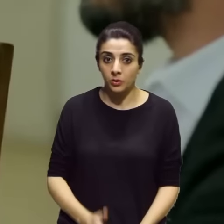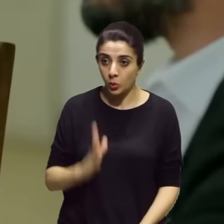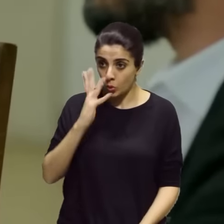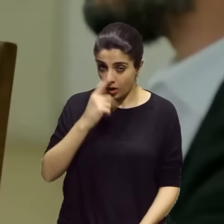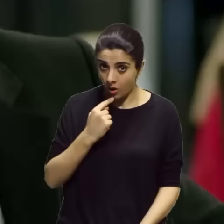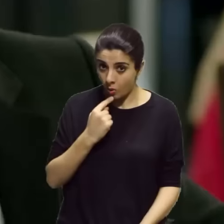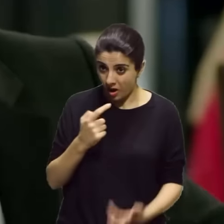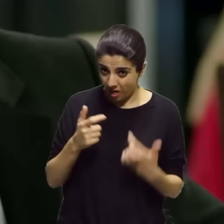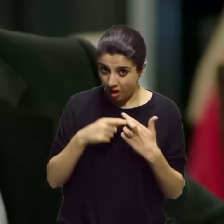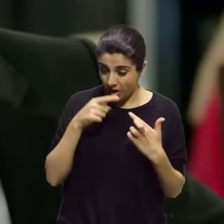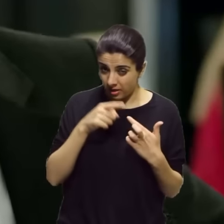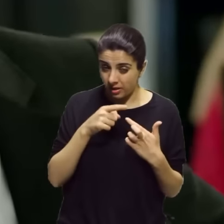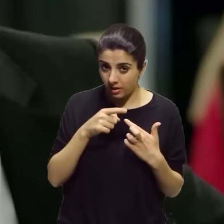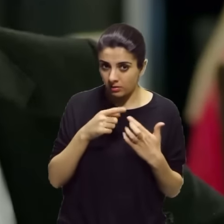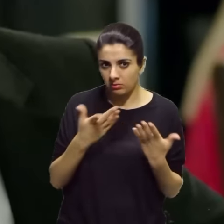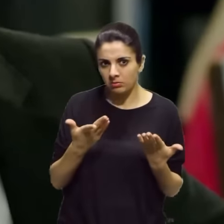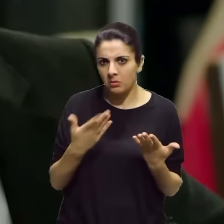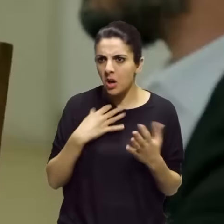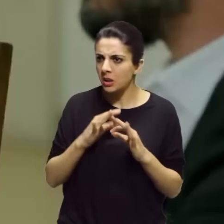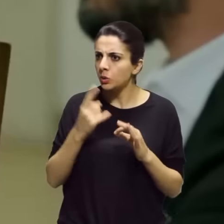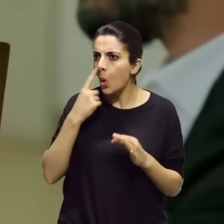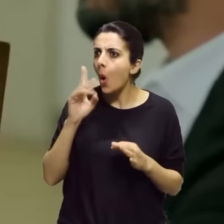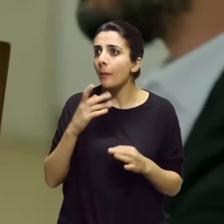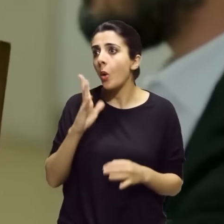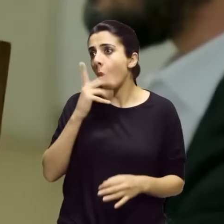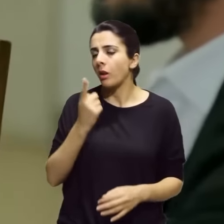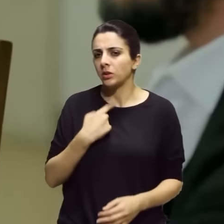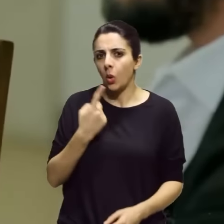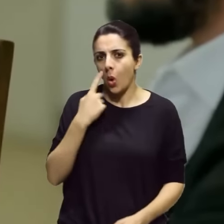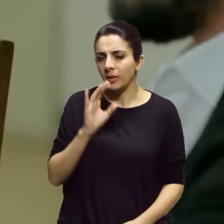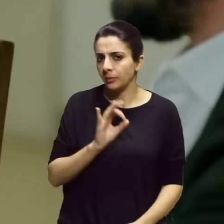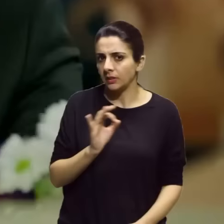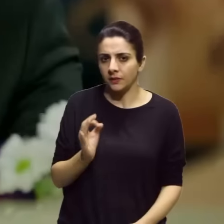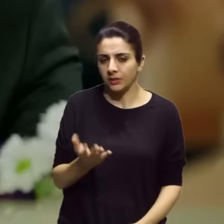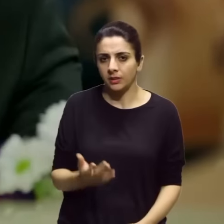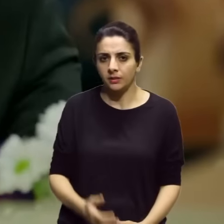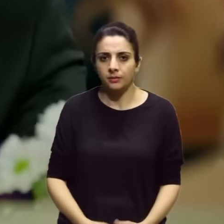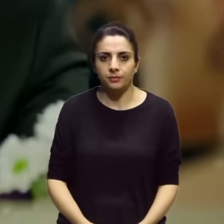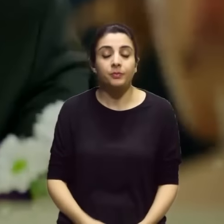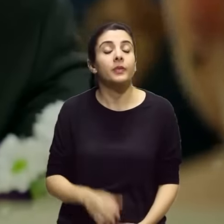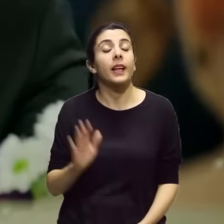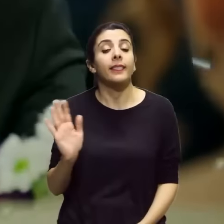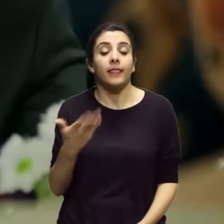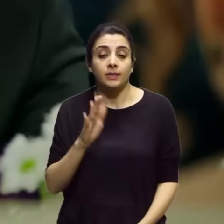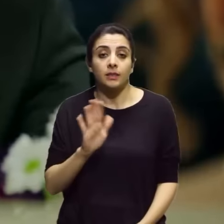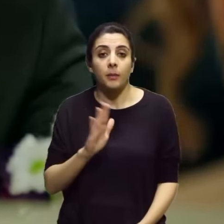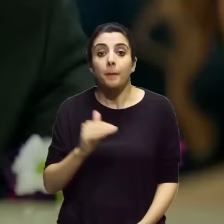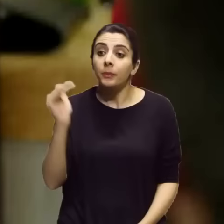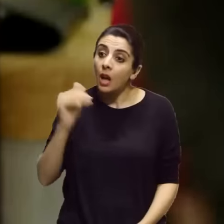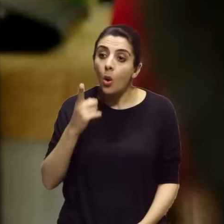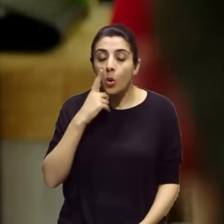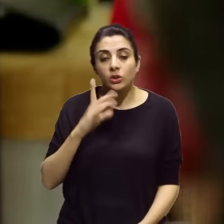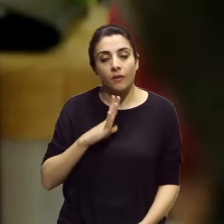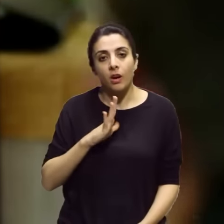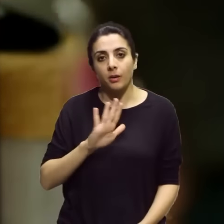Çekingen Reyhan mı? Ben niye hiç görmedim onun o hallerini? Neyse neyse. Gelince görürüz